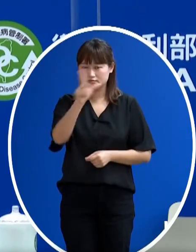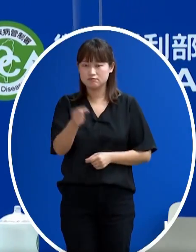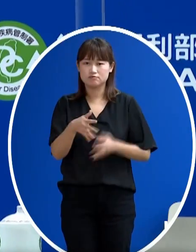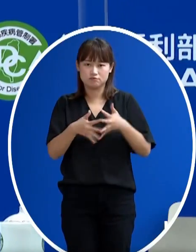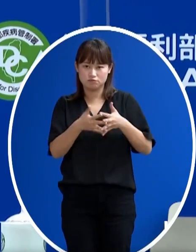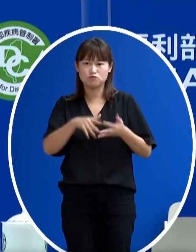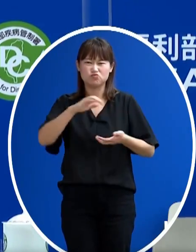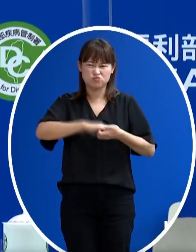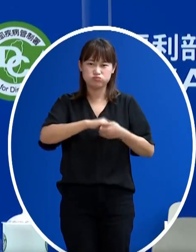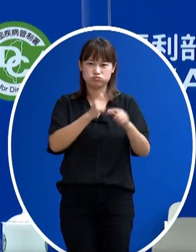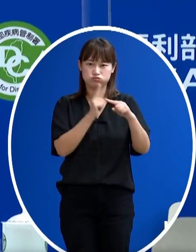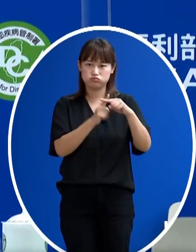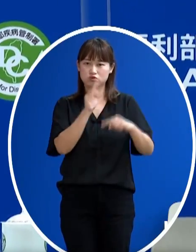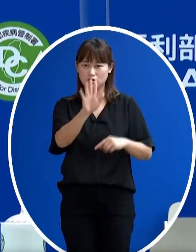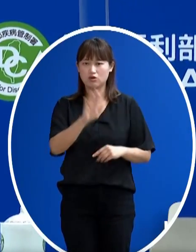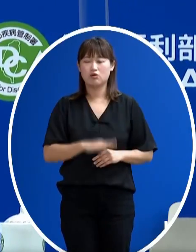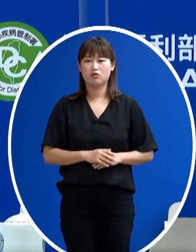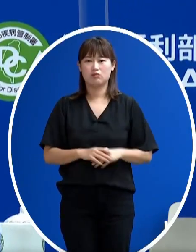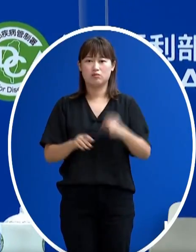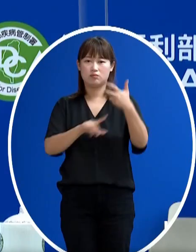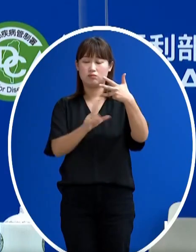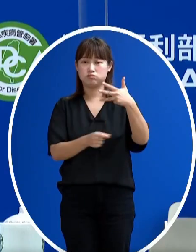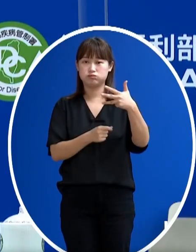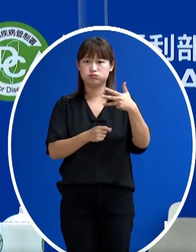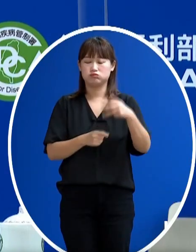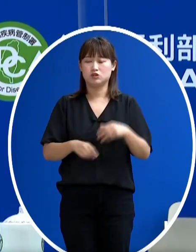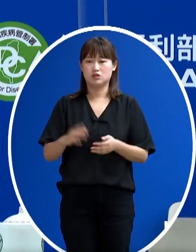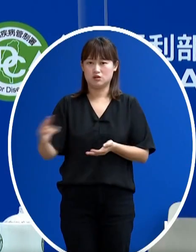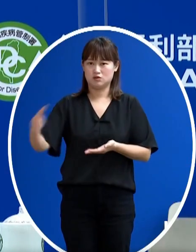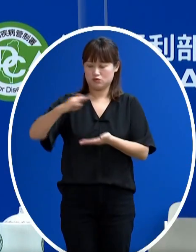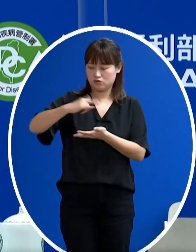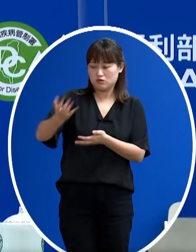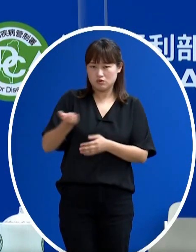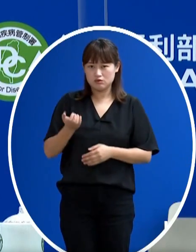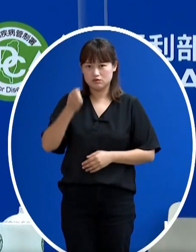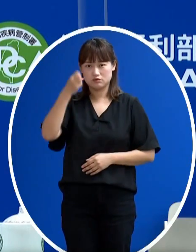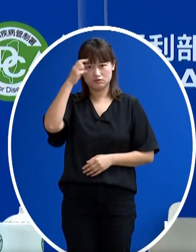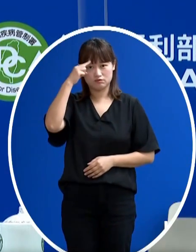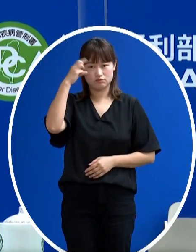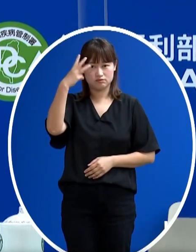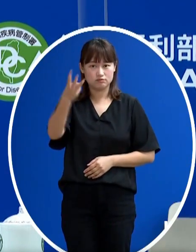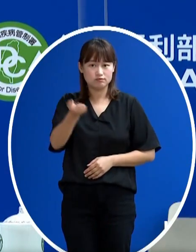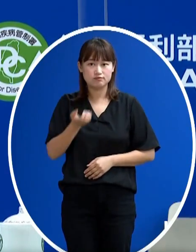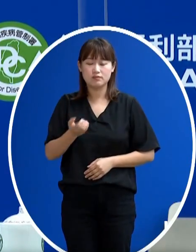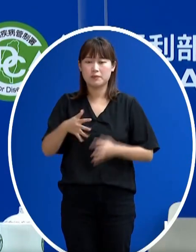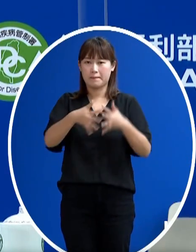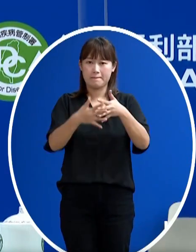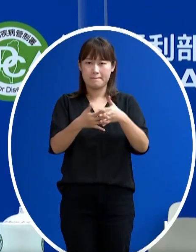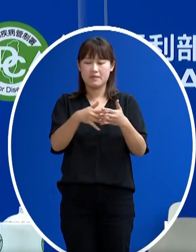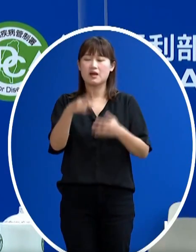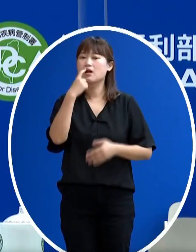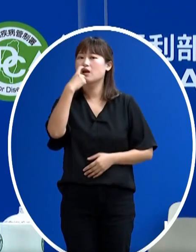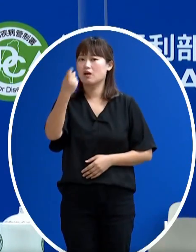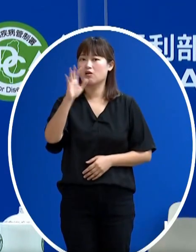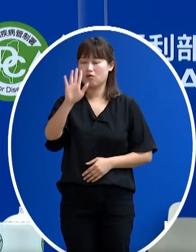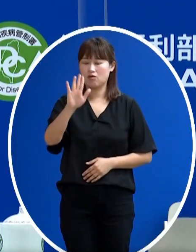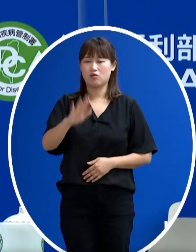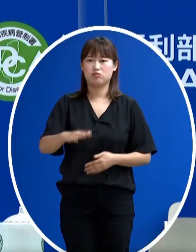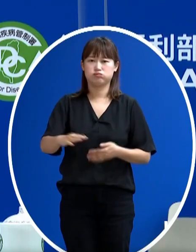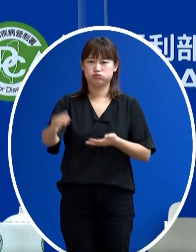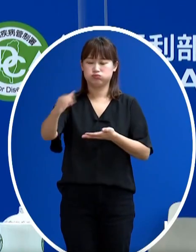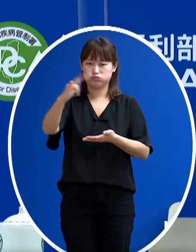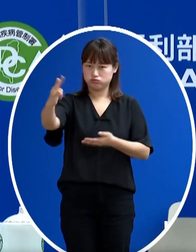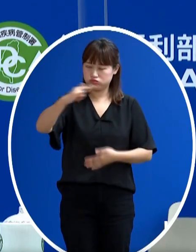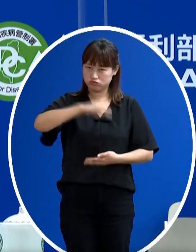那8月17日搭机前3日内检验阴性报告自美国入境，那入境及检疫期满